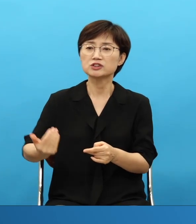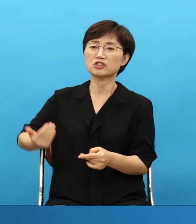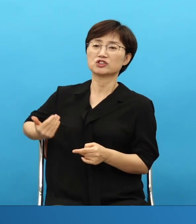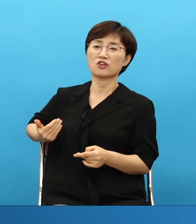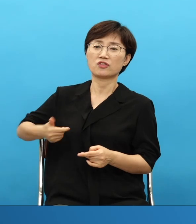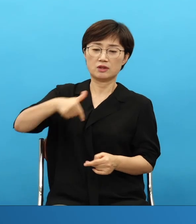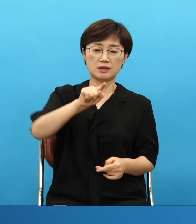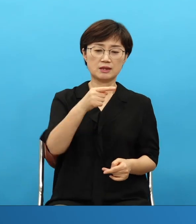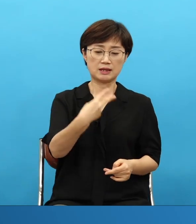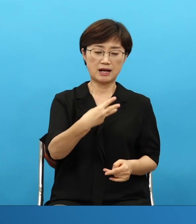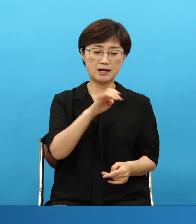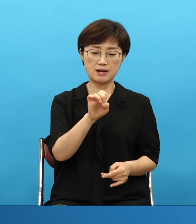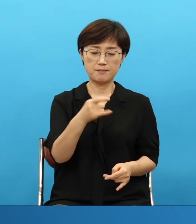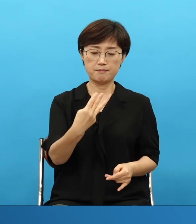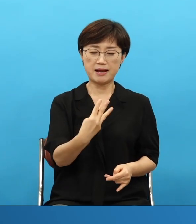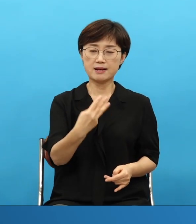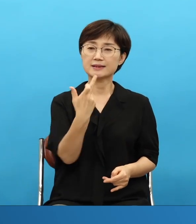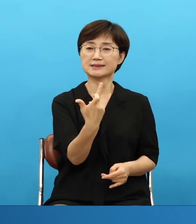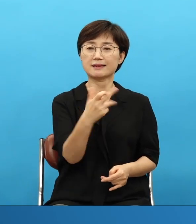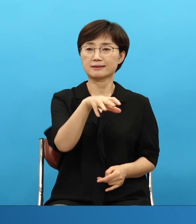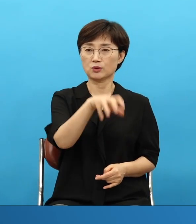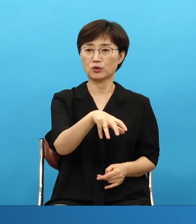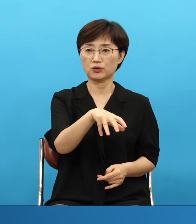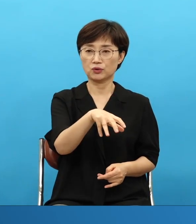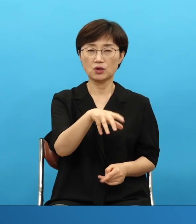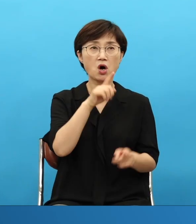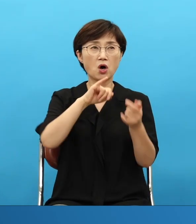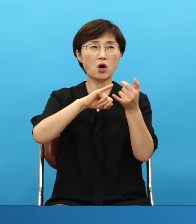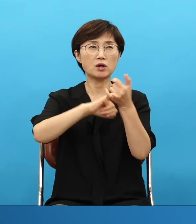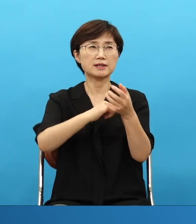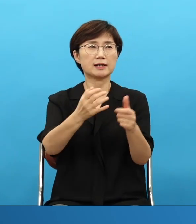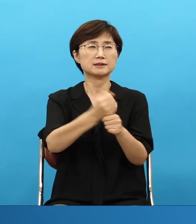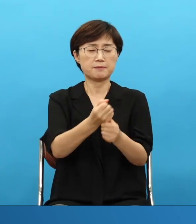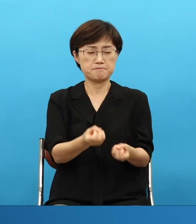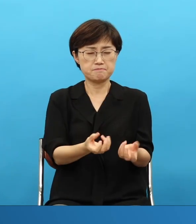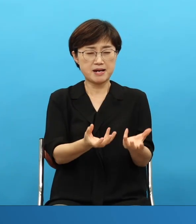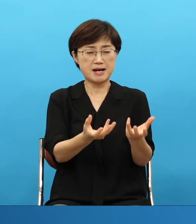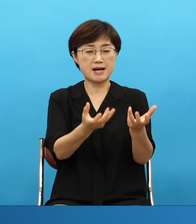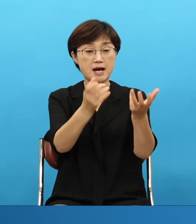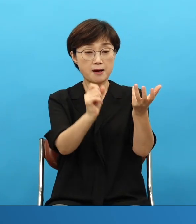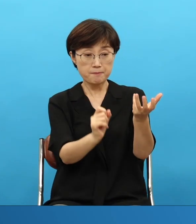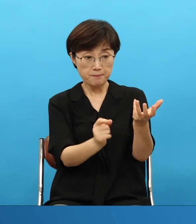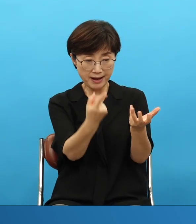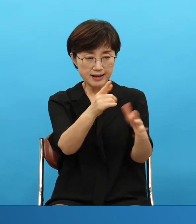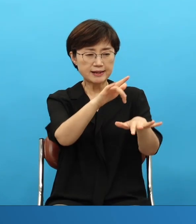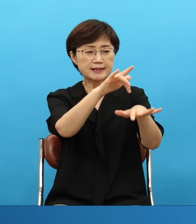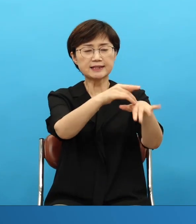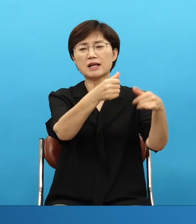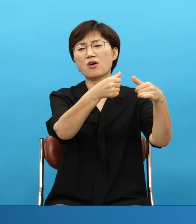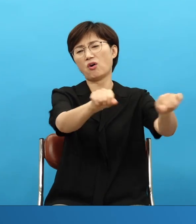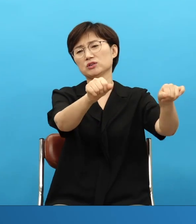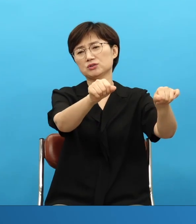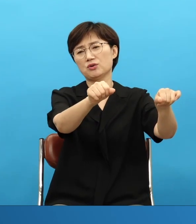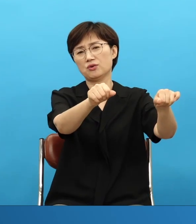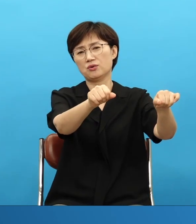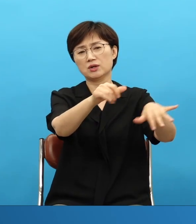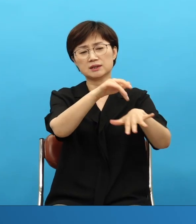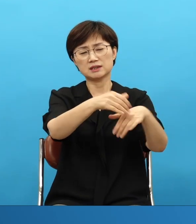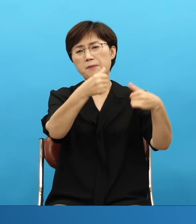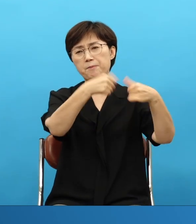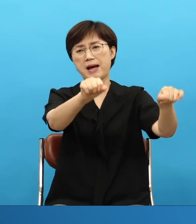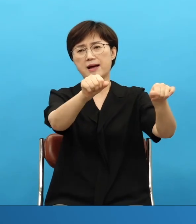앞에 드리는 이 언약적인 제사 속에서 흑암을 다 꺾어버린 거예요. But most important, at Mount Carmel, this